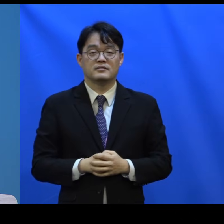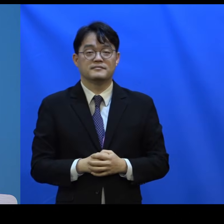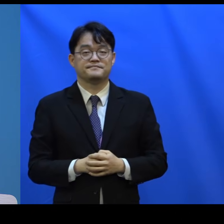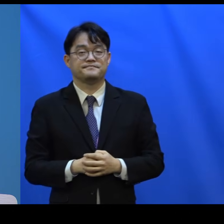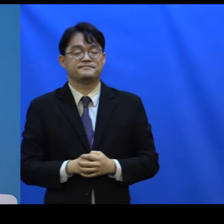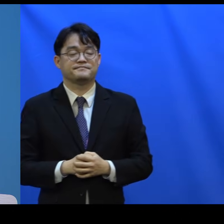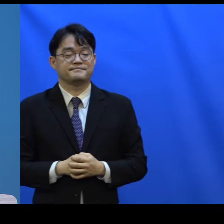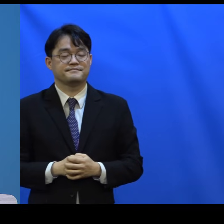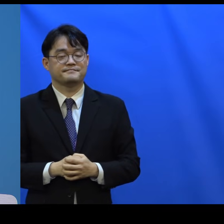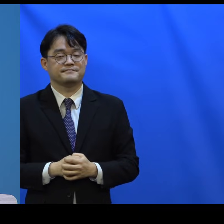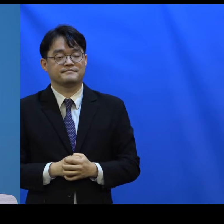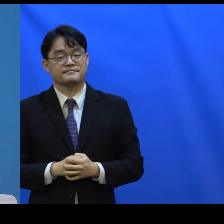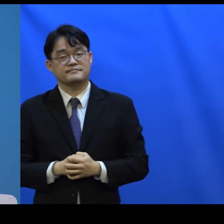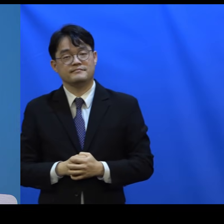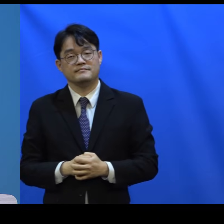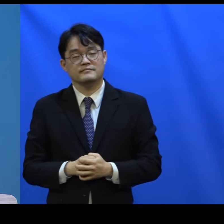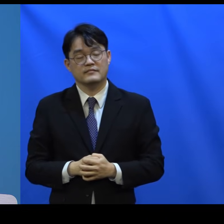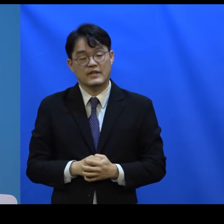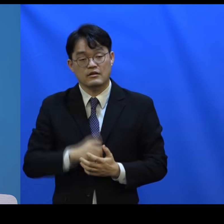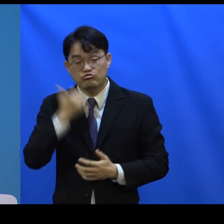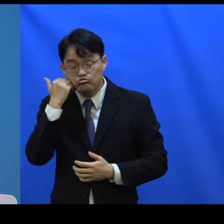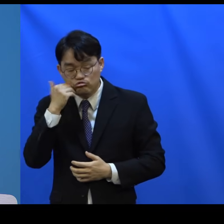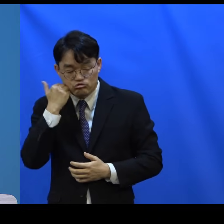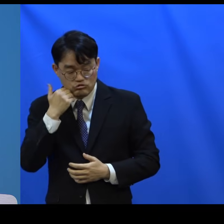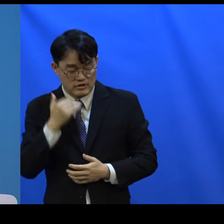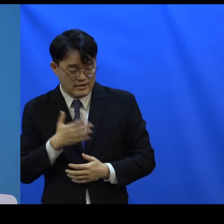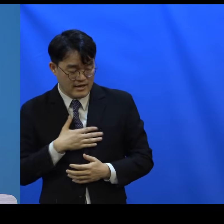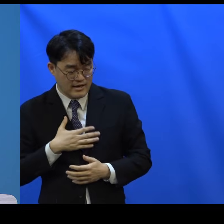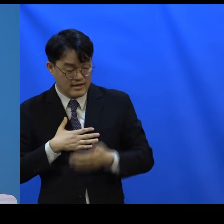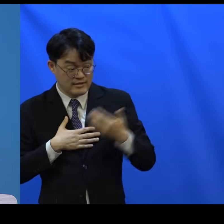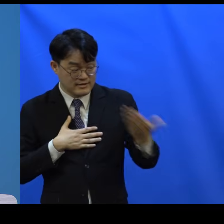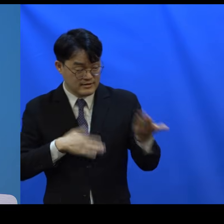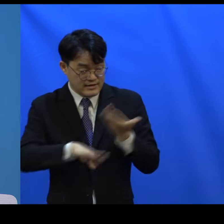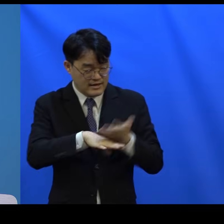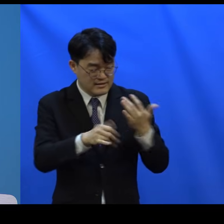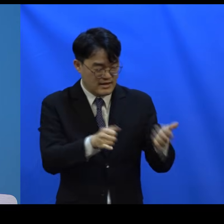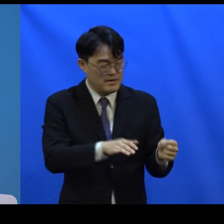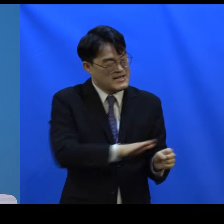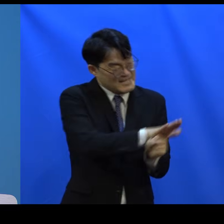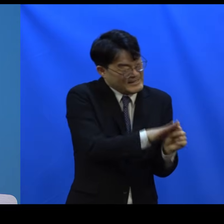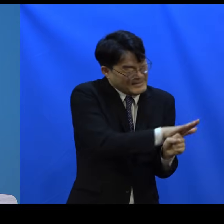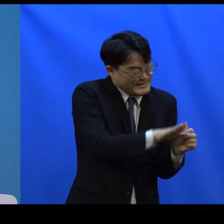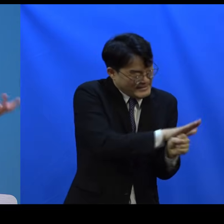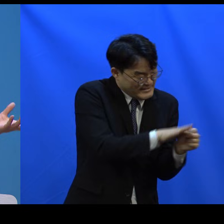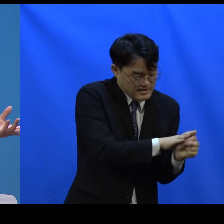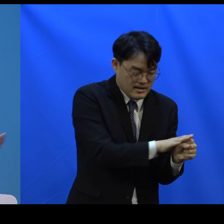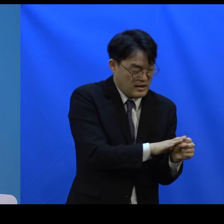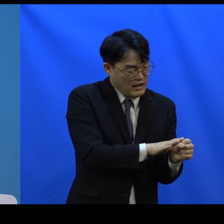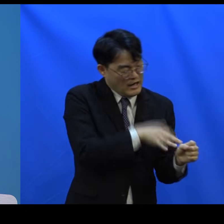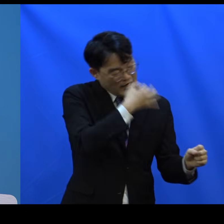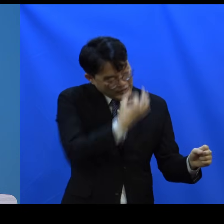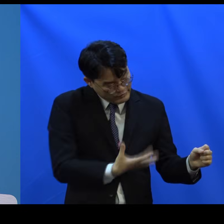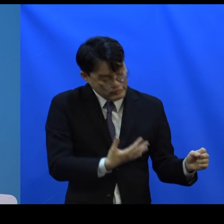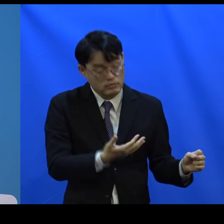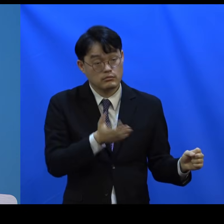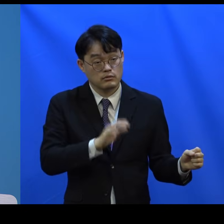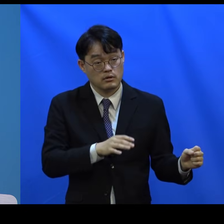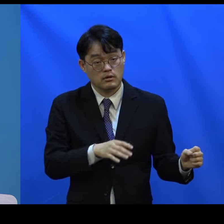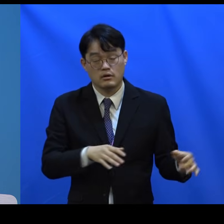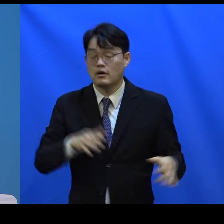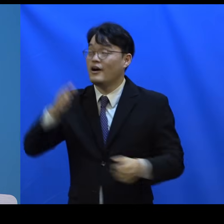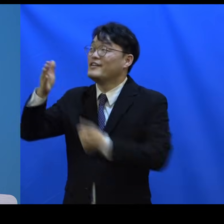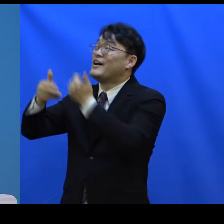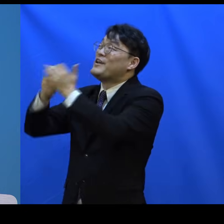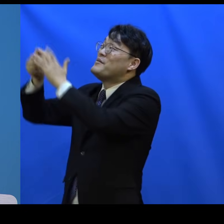그러니까 어떤 사람을 사랑하려고 내가 애를 써보세요. 힘들어요. 근데 내가 하나님을 사랑하면 그